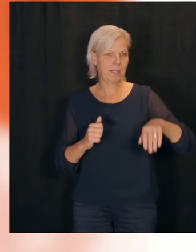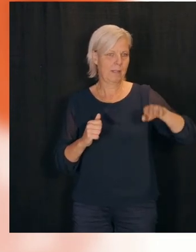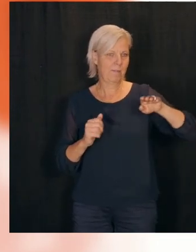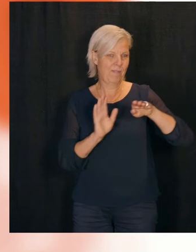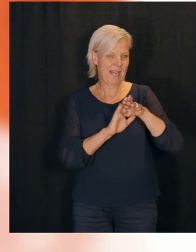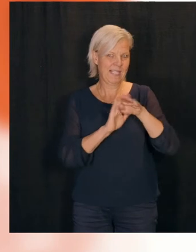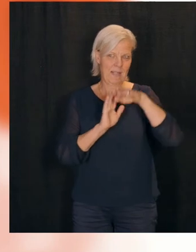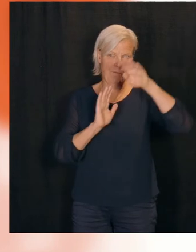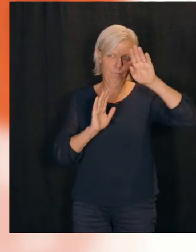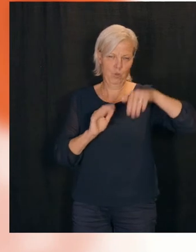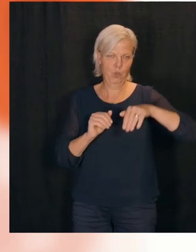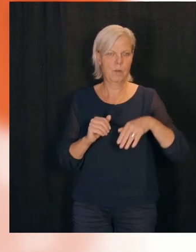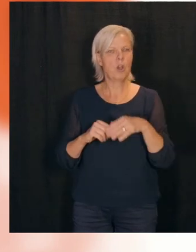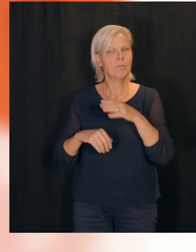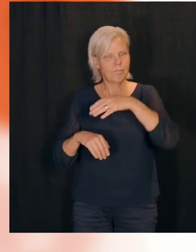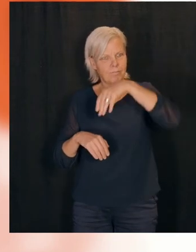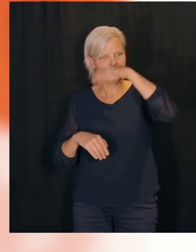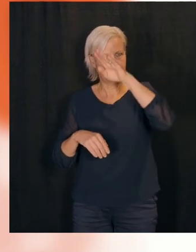vänster, den högsta är till höger.